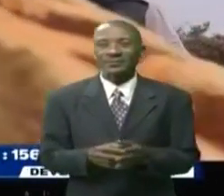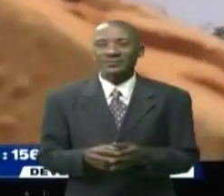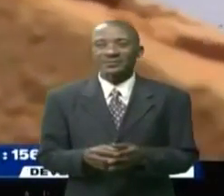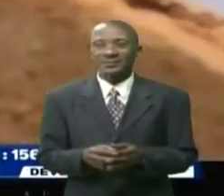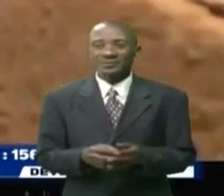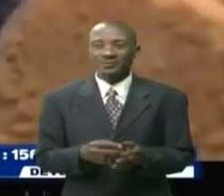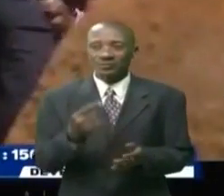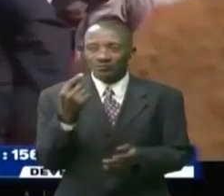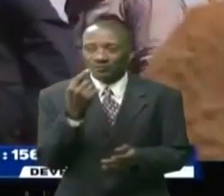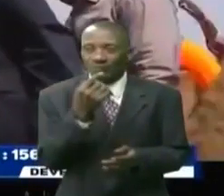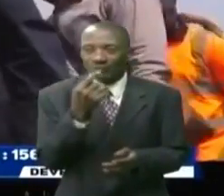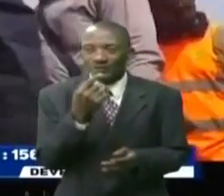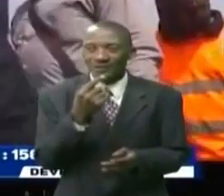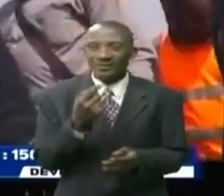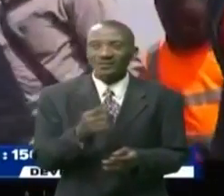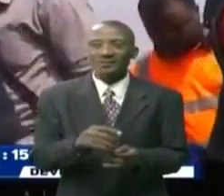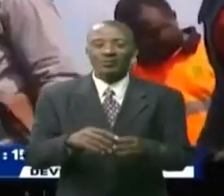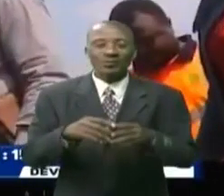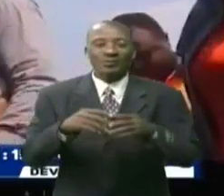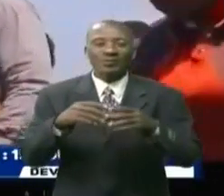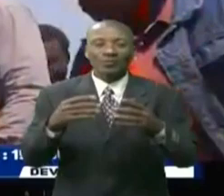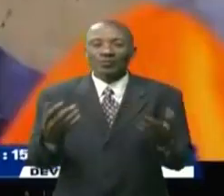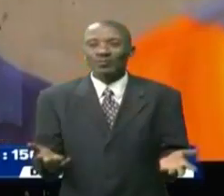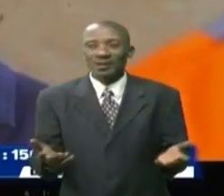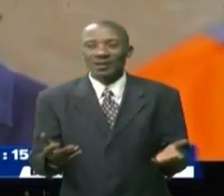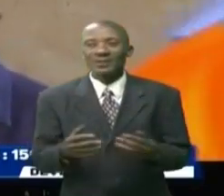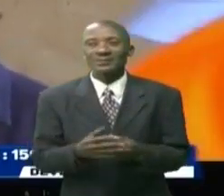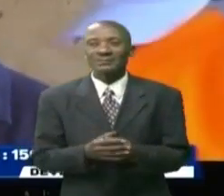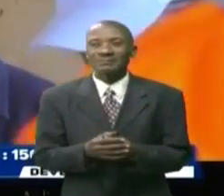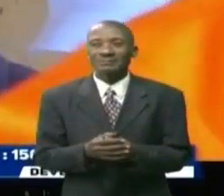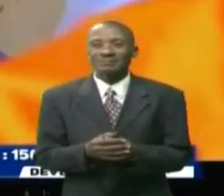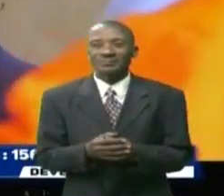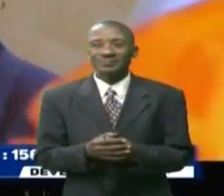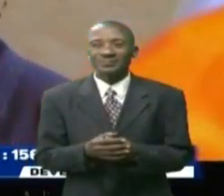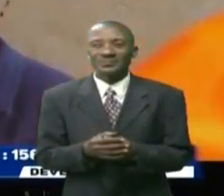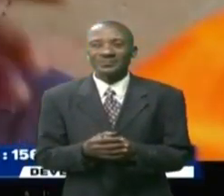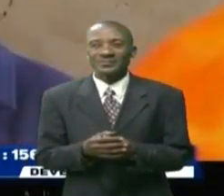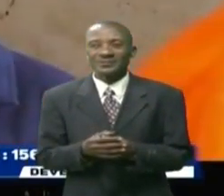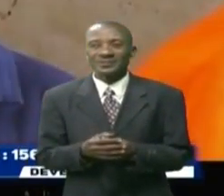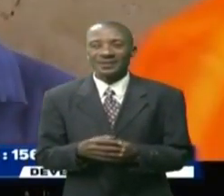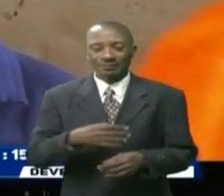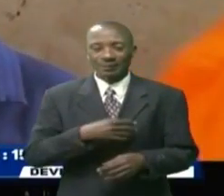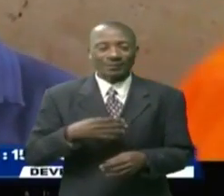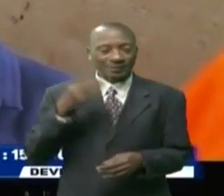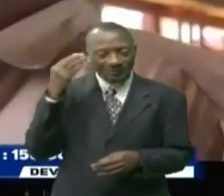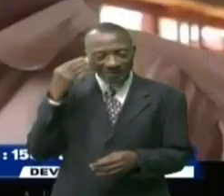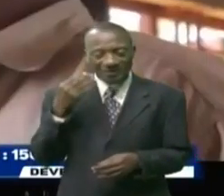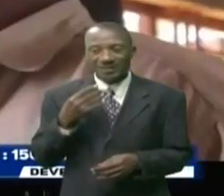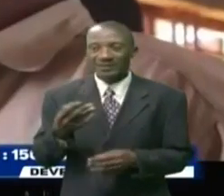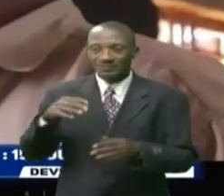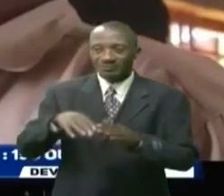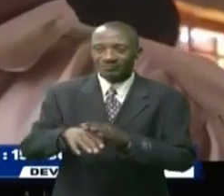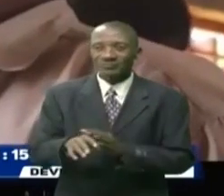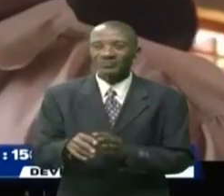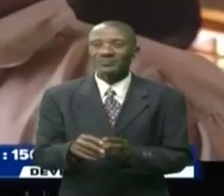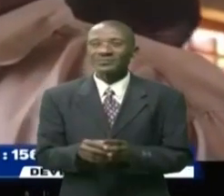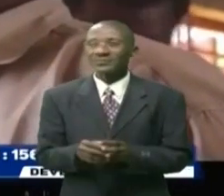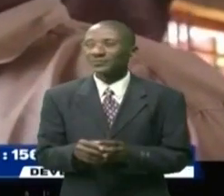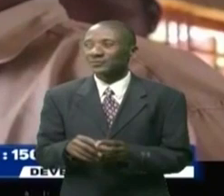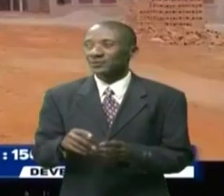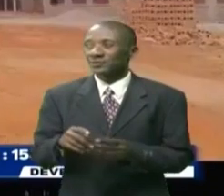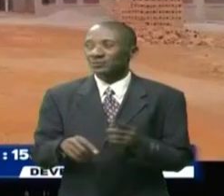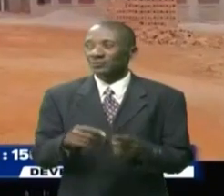d'évaluation de ce programme initié par le président de la République, la ministre d'État, ministre du Plan, accompagnée du directeur général du